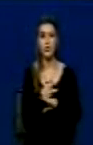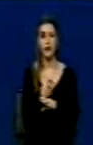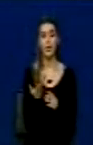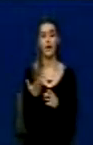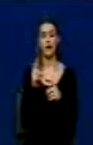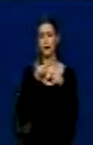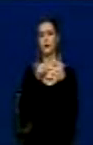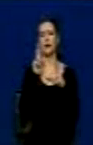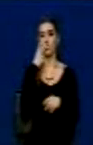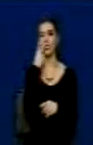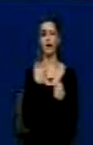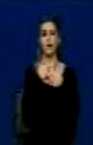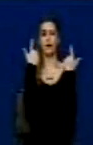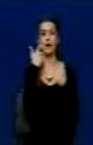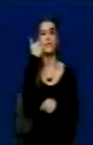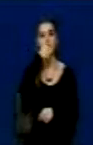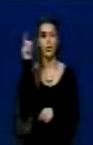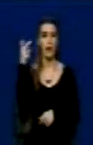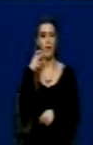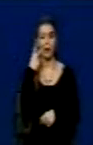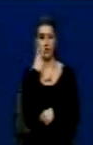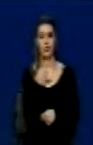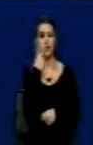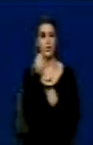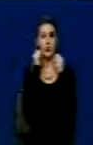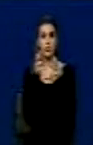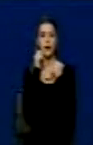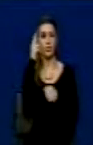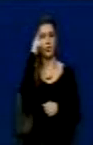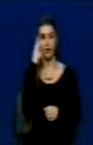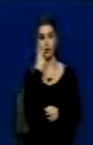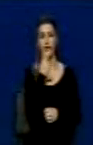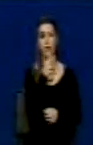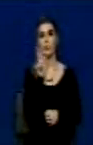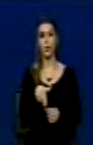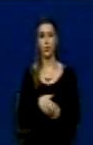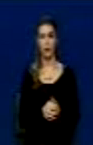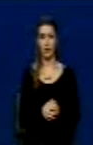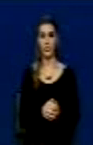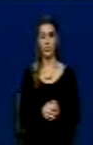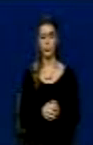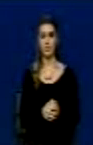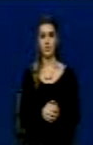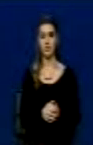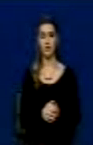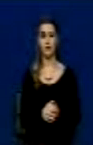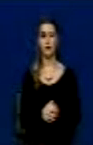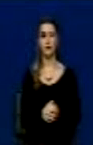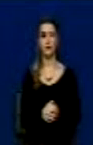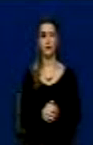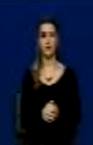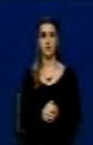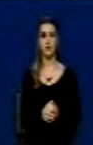Kosovë e kështu me radhë, sepse BE-ja është e pranishme në Kosovë, i din këto të gjitha. Kështu që ma